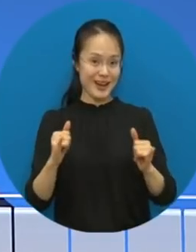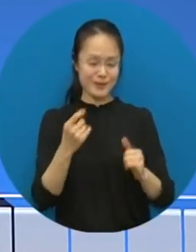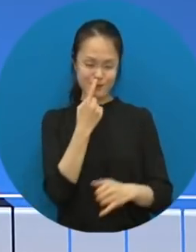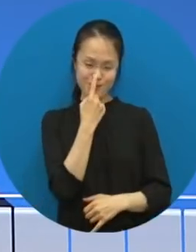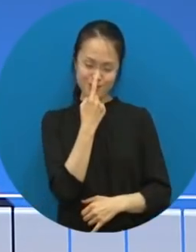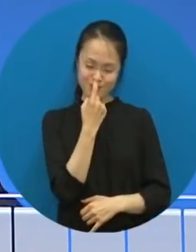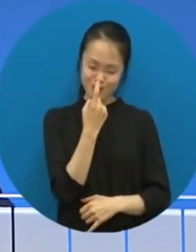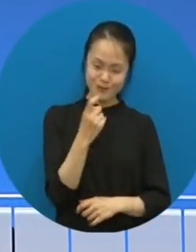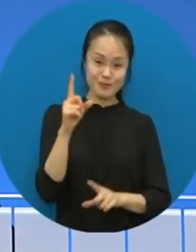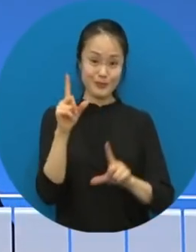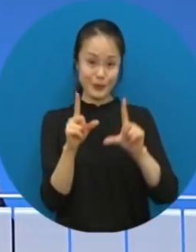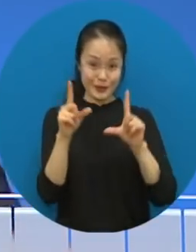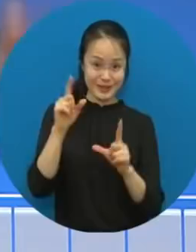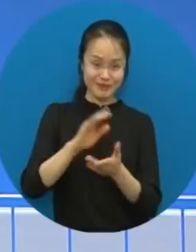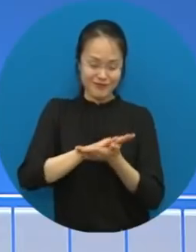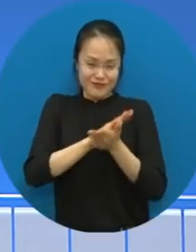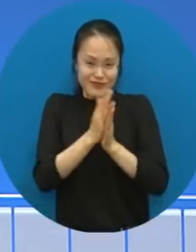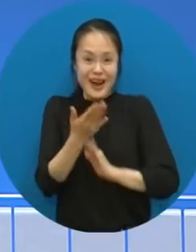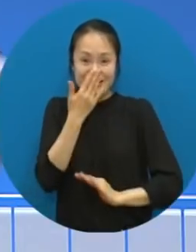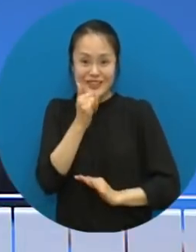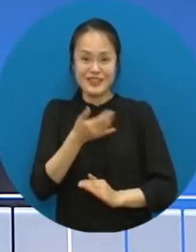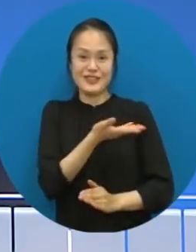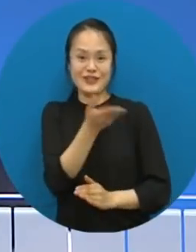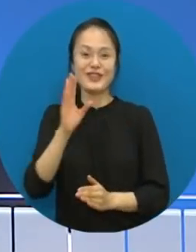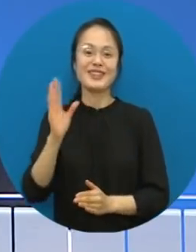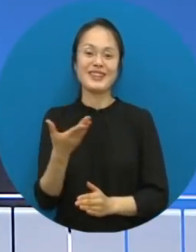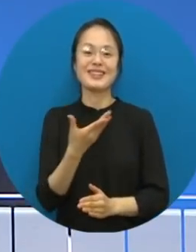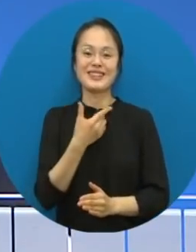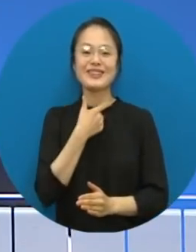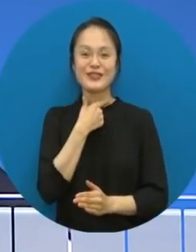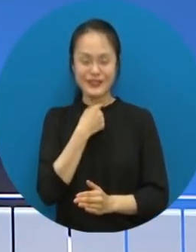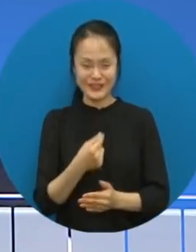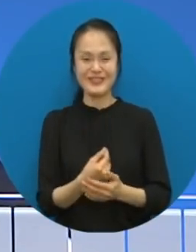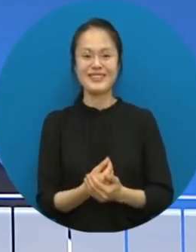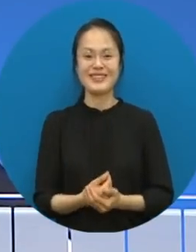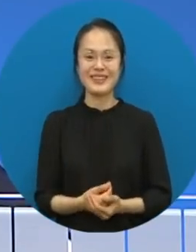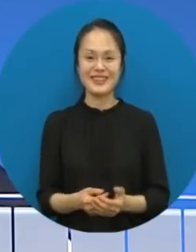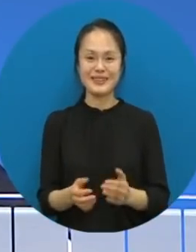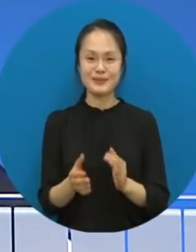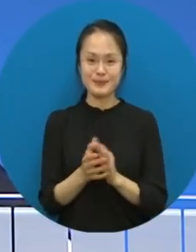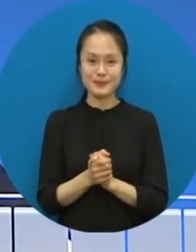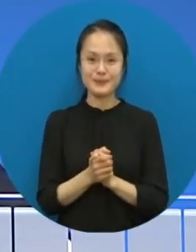멋있어지고 새로워지는 우리 모두가 되시기를 예수님으로 축복합니다.